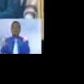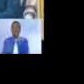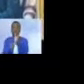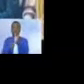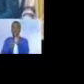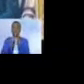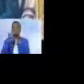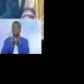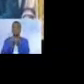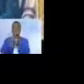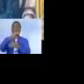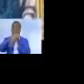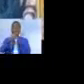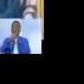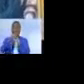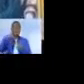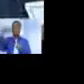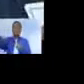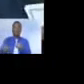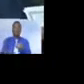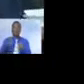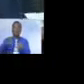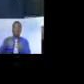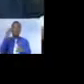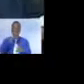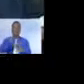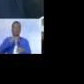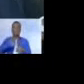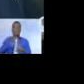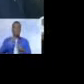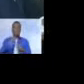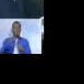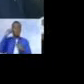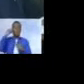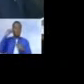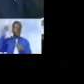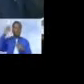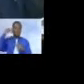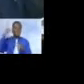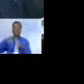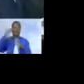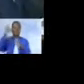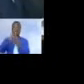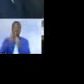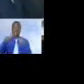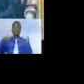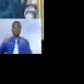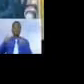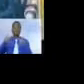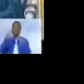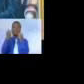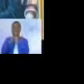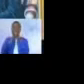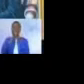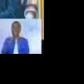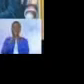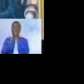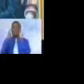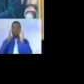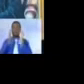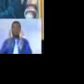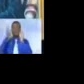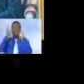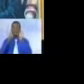du FMI, était invité à faire profiter de son expérience à cette grande assemblée d'économistes et de